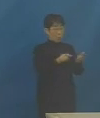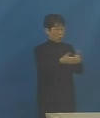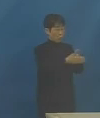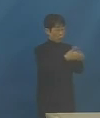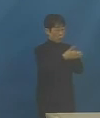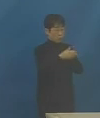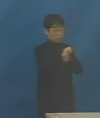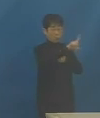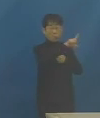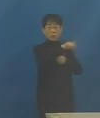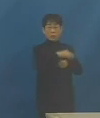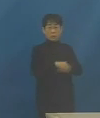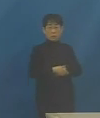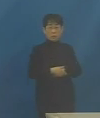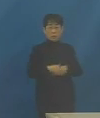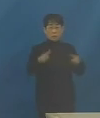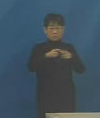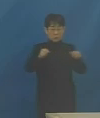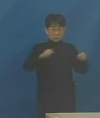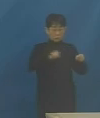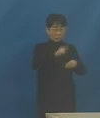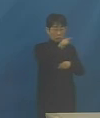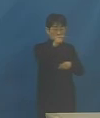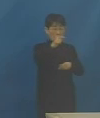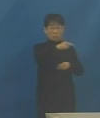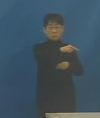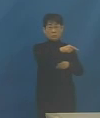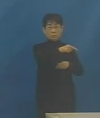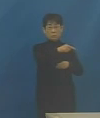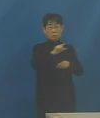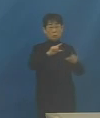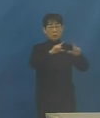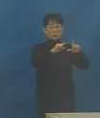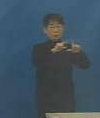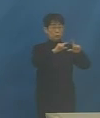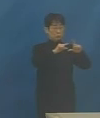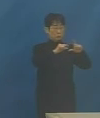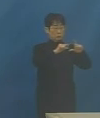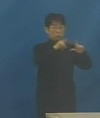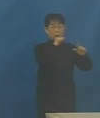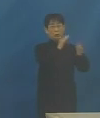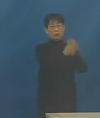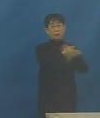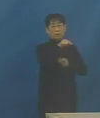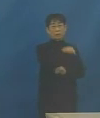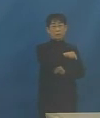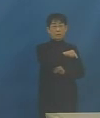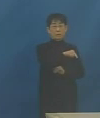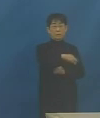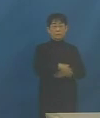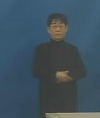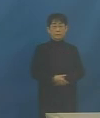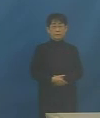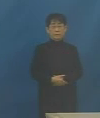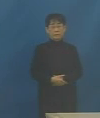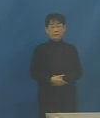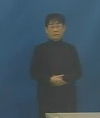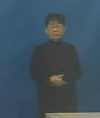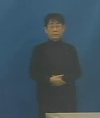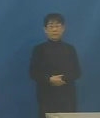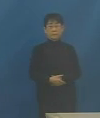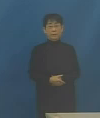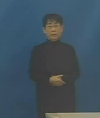全国でもナンバーワンのそういう比率になっているものですから従いましてまあこういう a